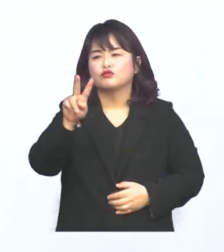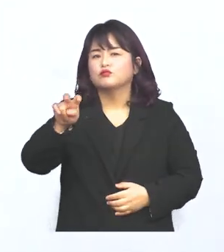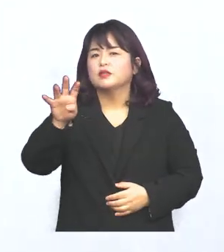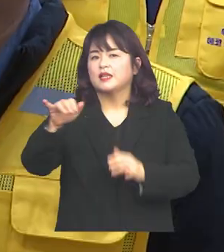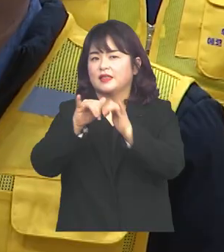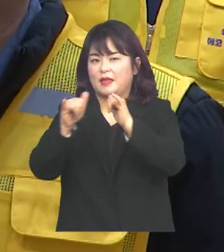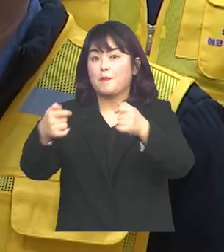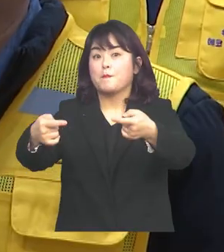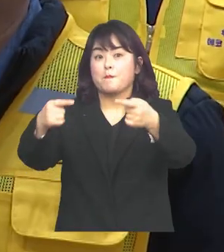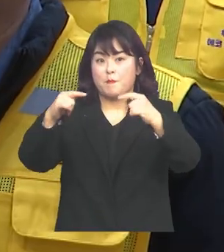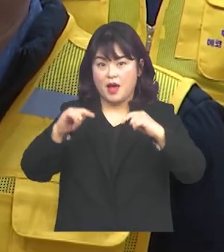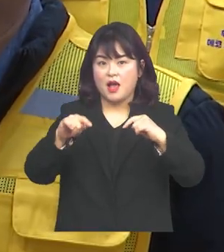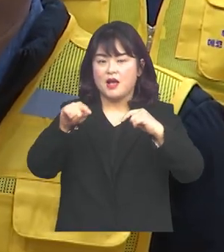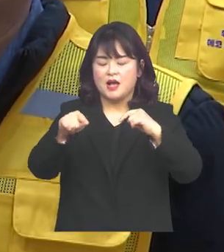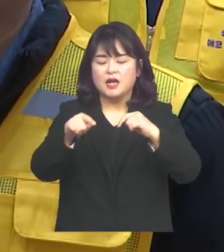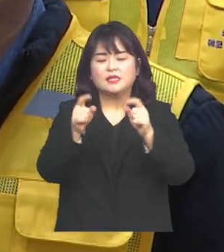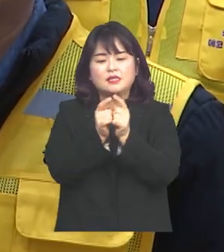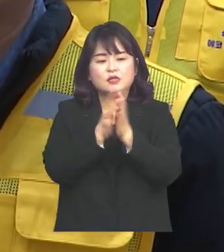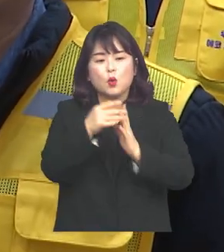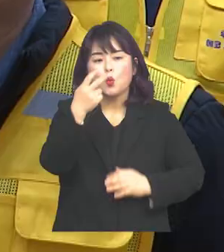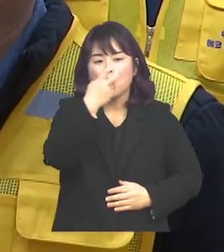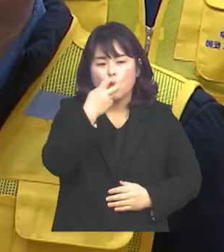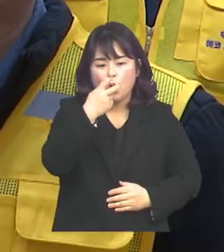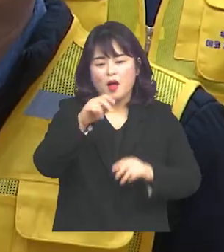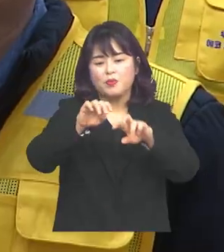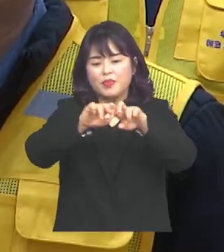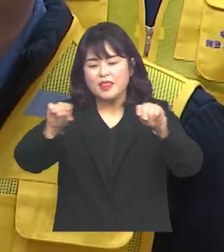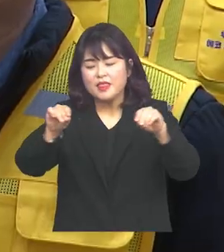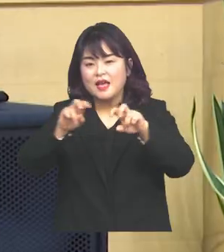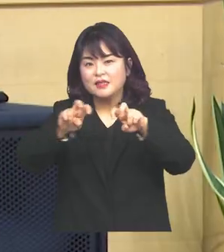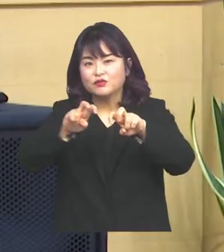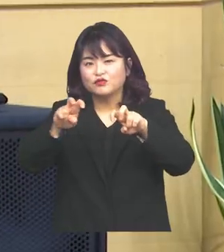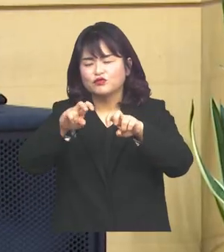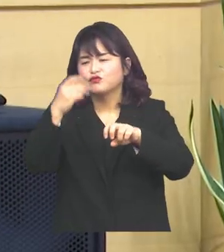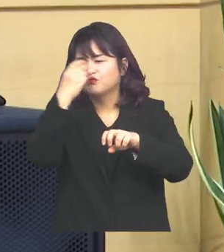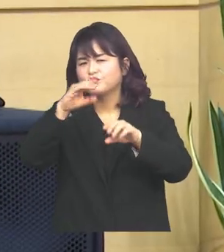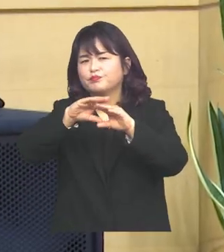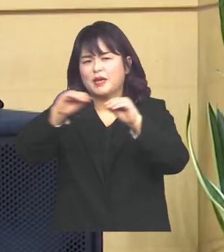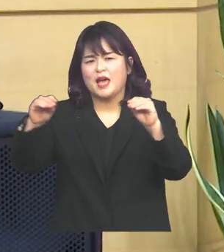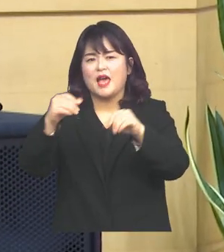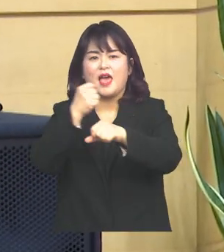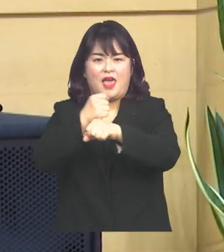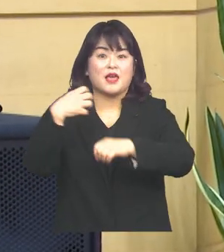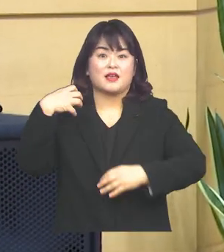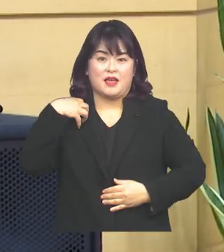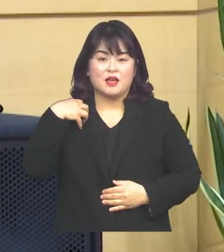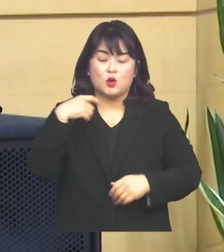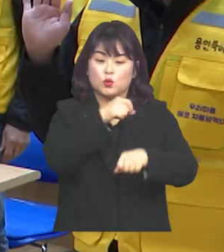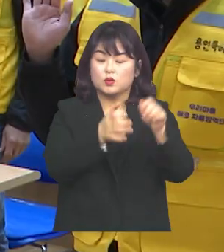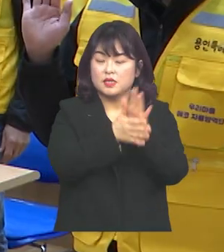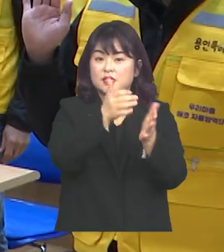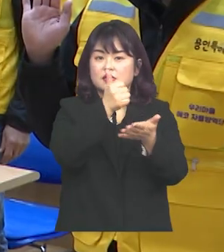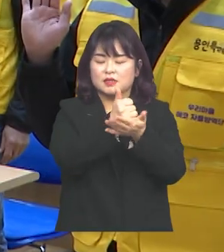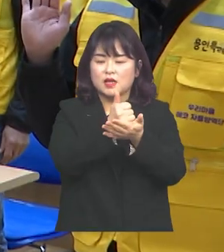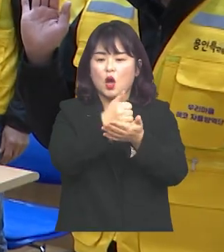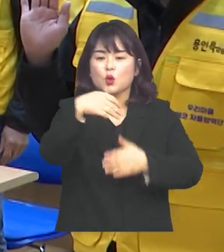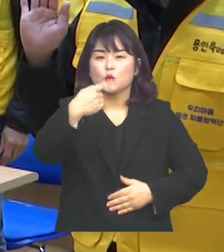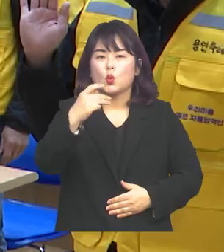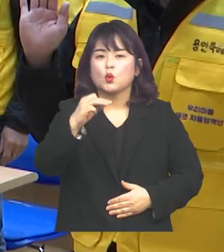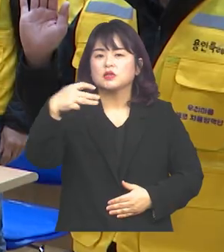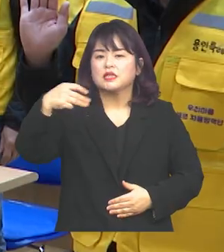24명으로 구성돼 모기 유충 서식지를 직접 조사하고 제거하는 활동을 하게 됩니다. 이상일